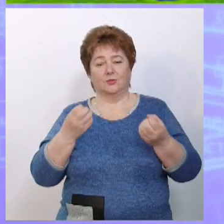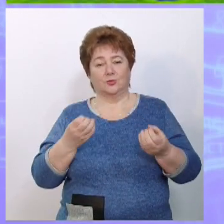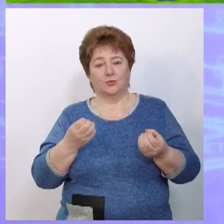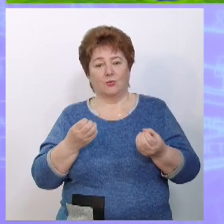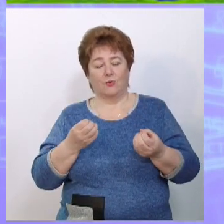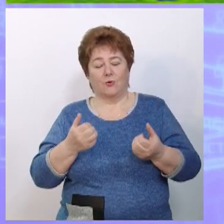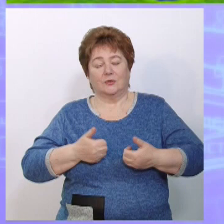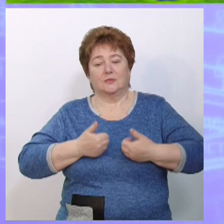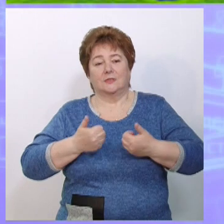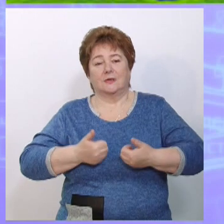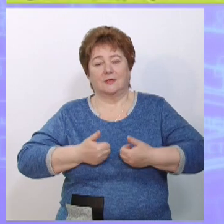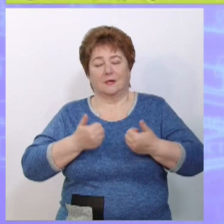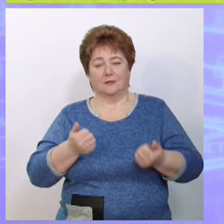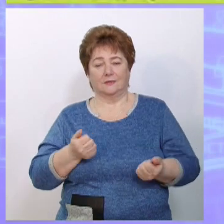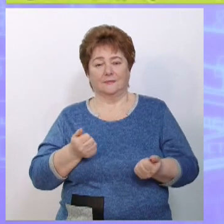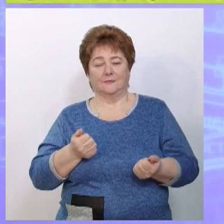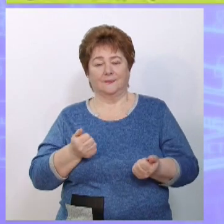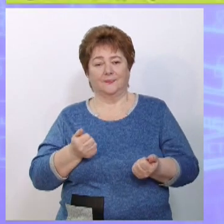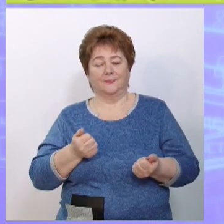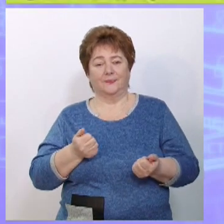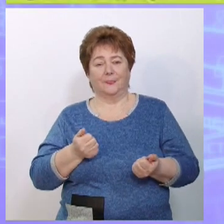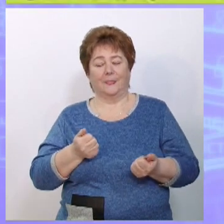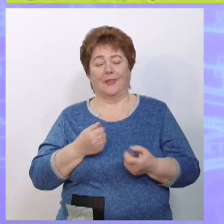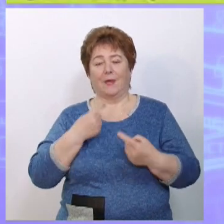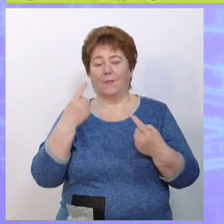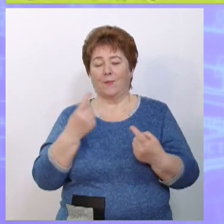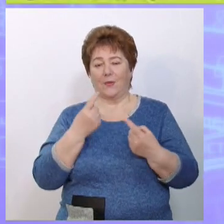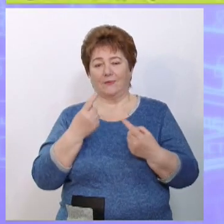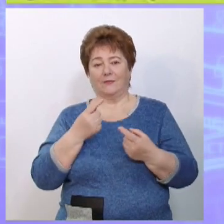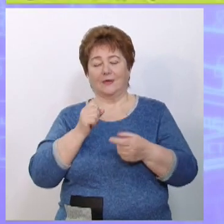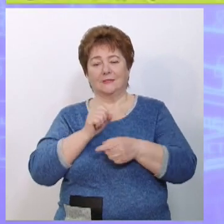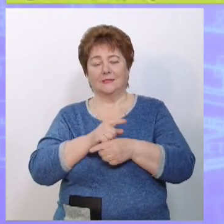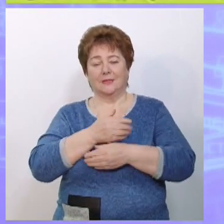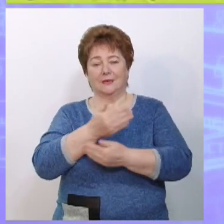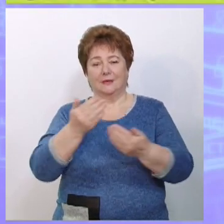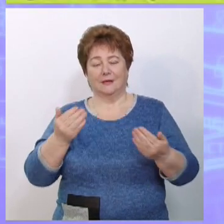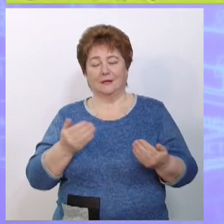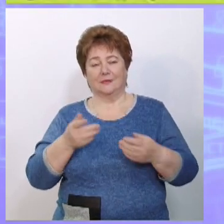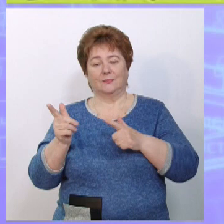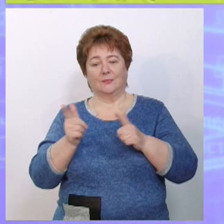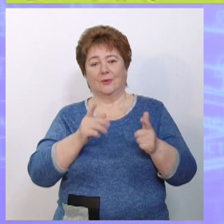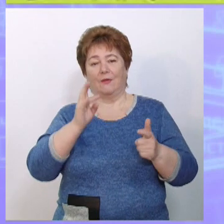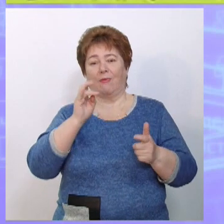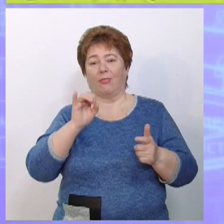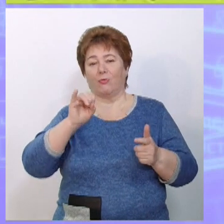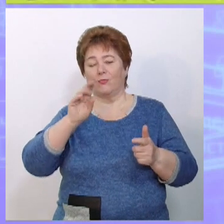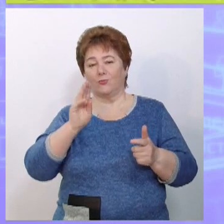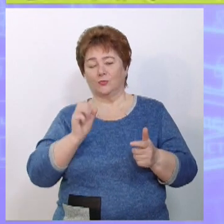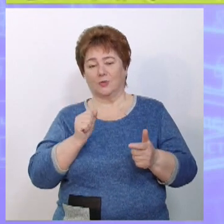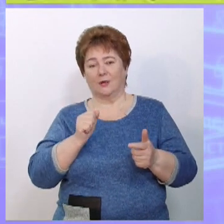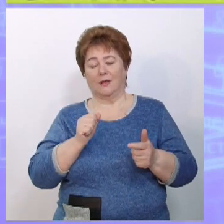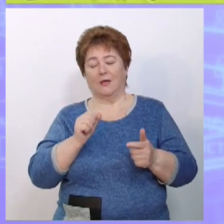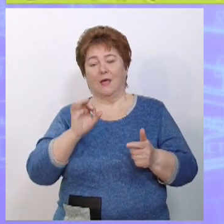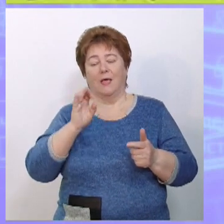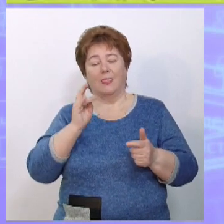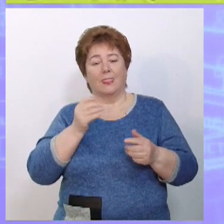еще старательны. Первое задание для нас приготовила Нюша.